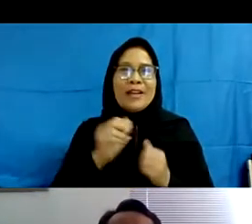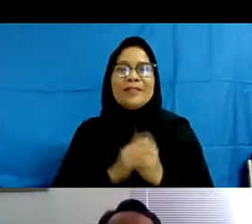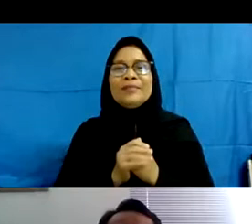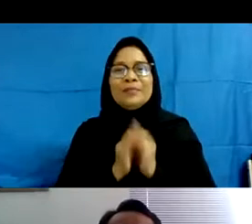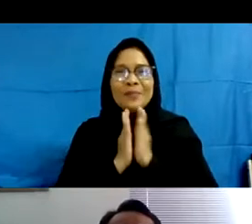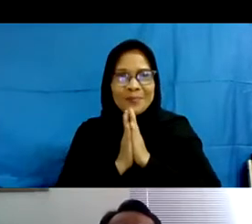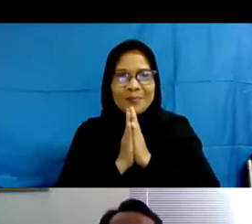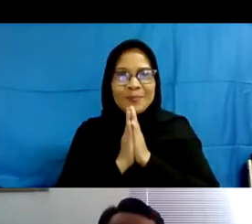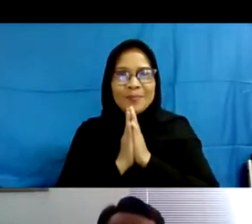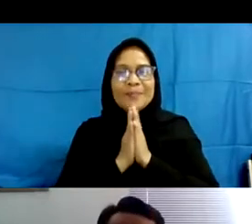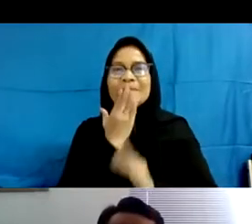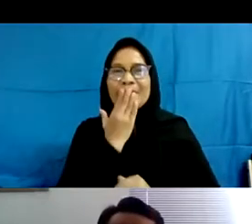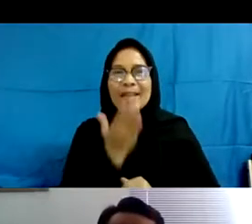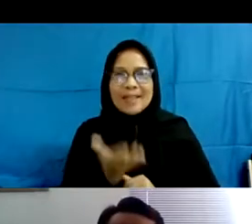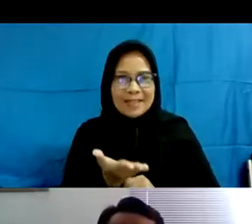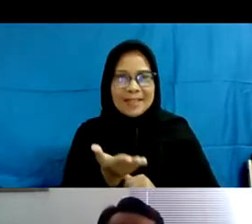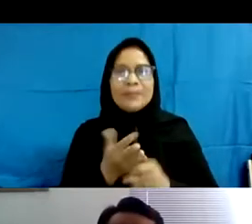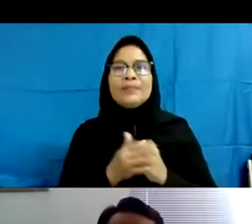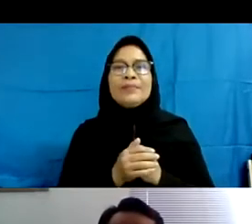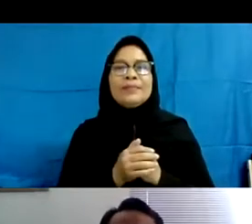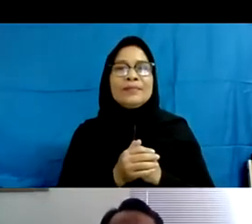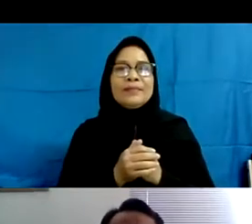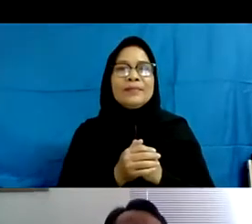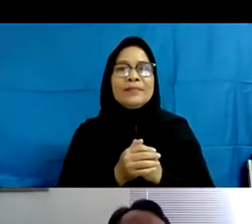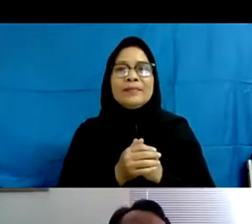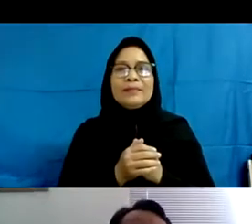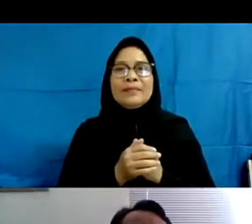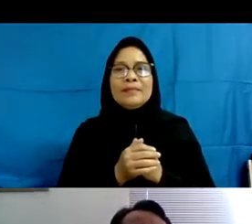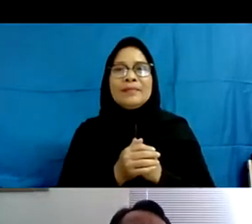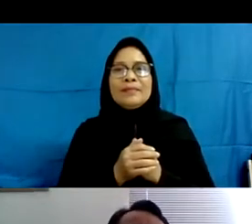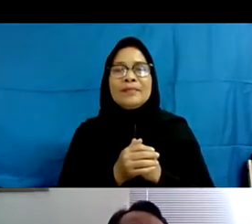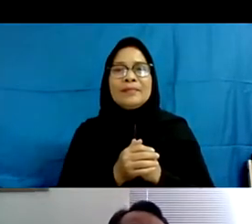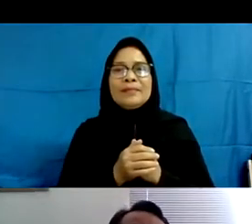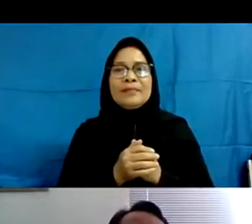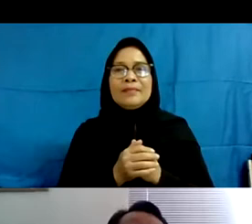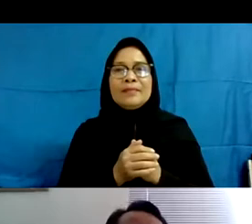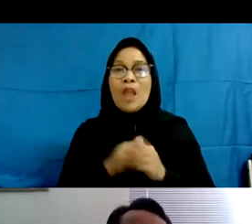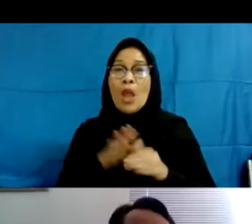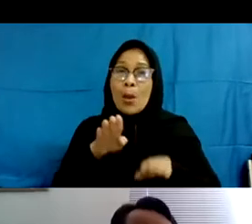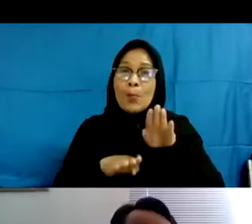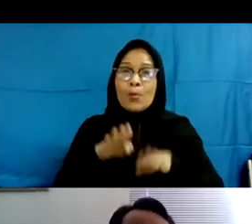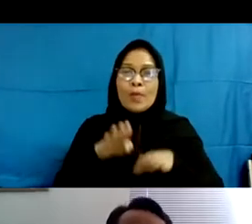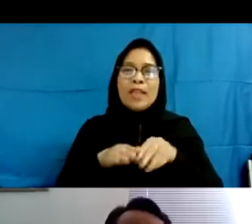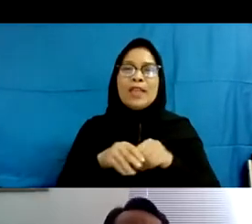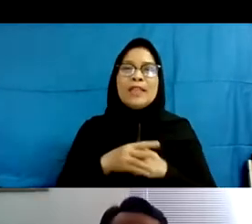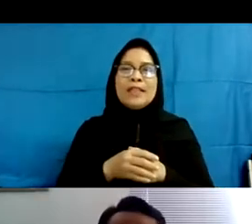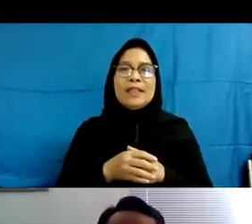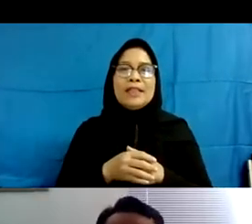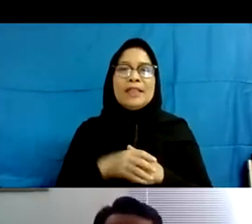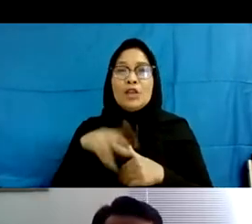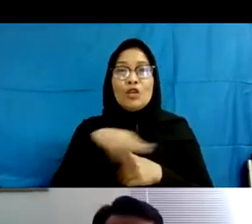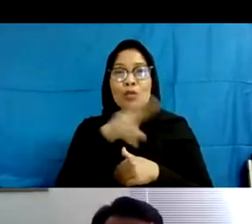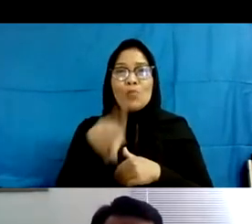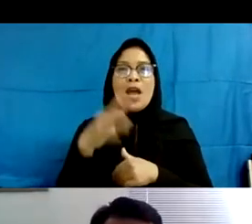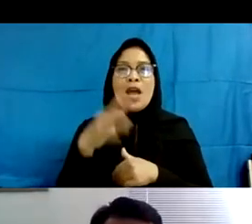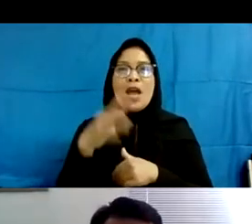Terima kasih sebelumnya ada Pak Isep, teman-teman semua. Mungkin para narasumber yang tadi masih ada, mudah-mudahan